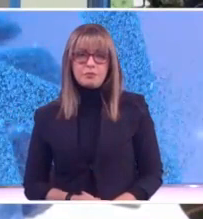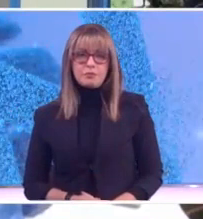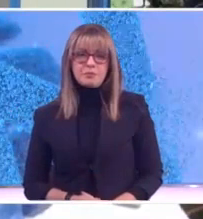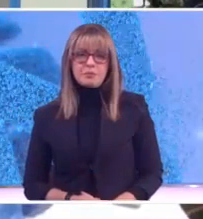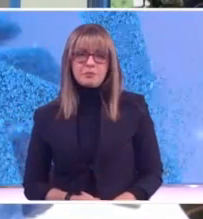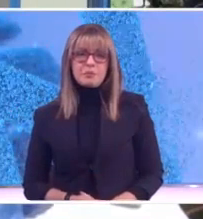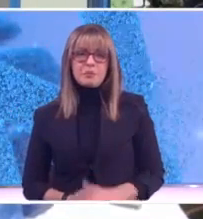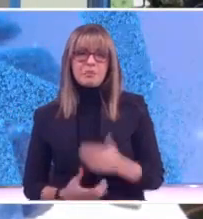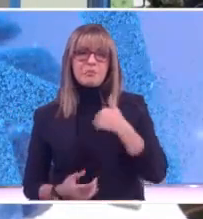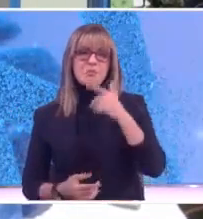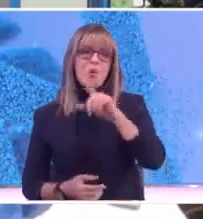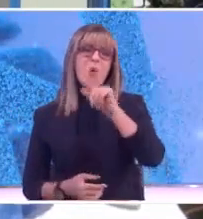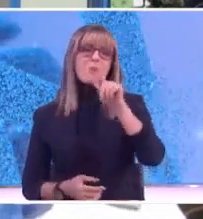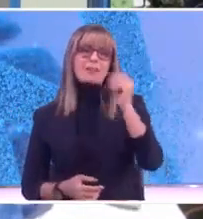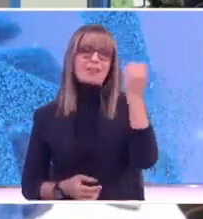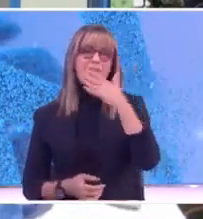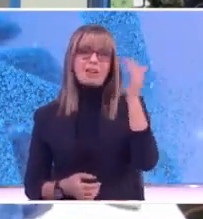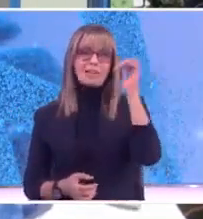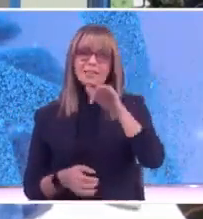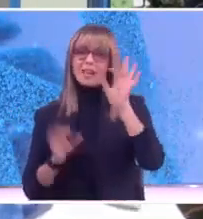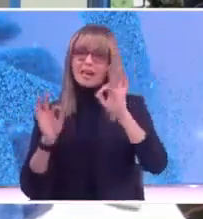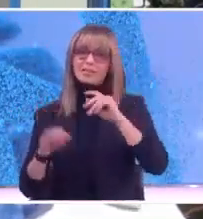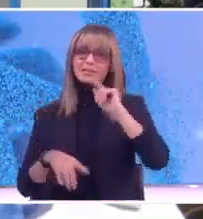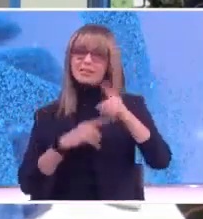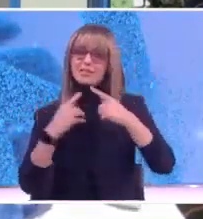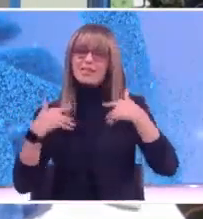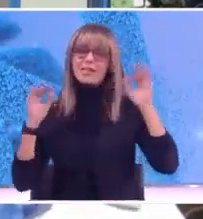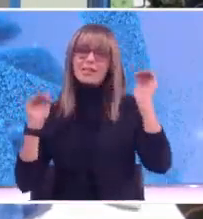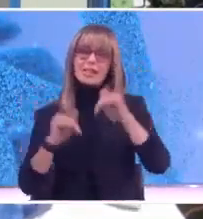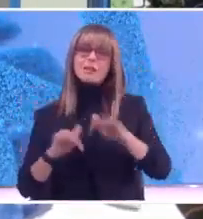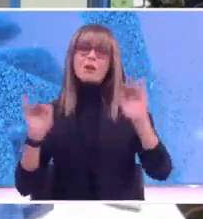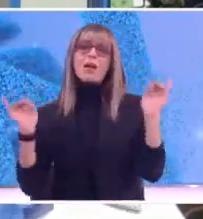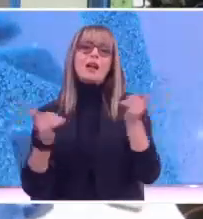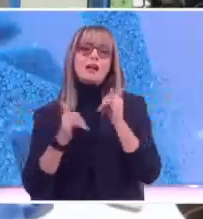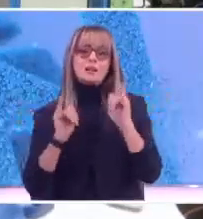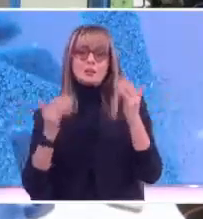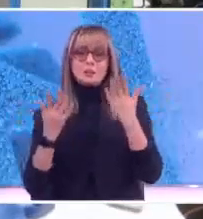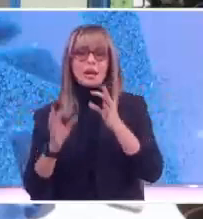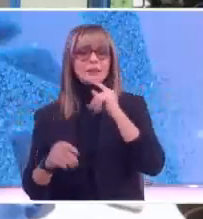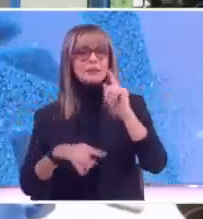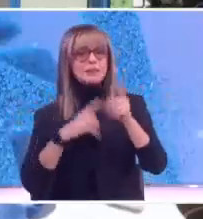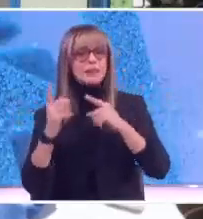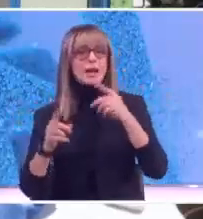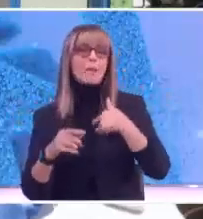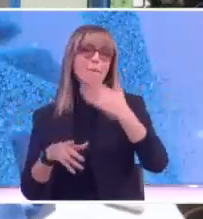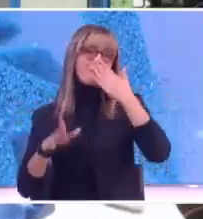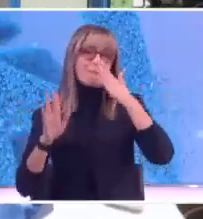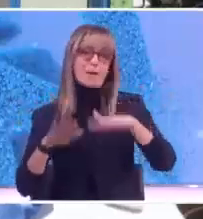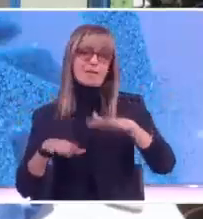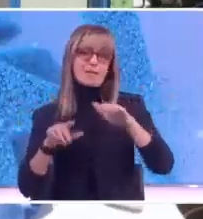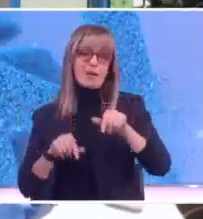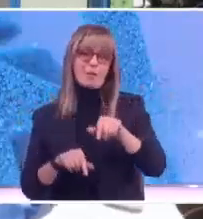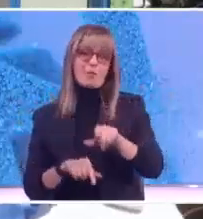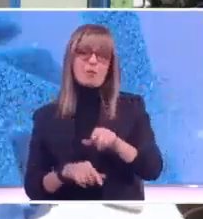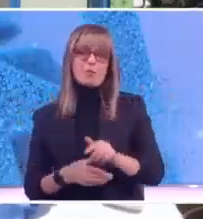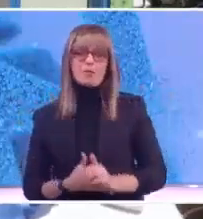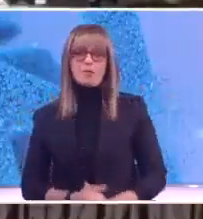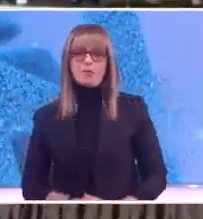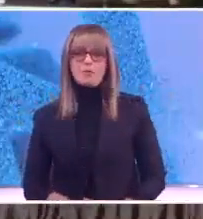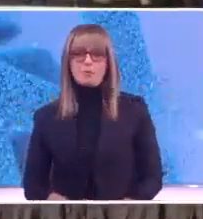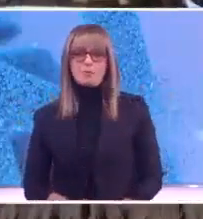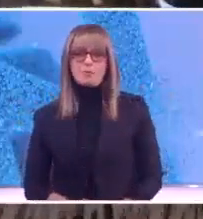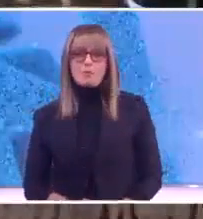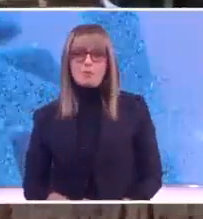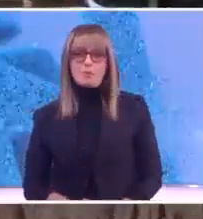Bu benim 11. festivalim. Her seferinde çok eğlendiğim için yine geliyorum. Her yıl sabırsızlıkla beklediğim tek şey bu.